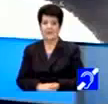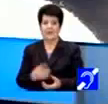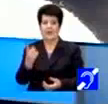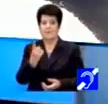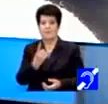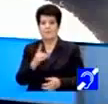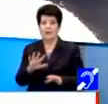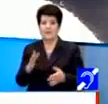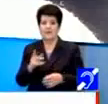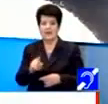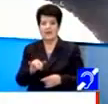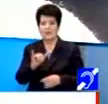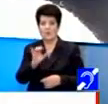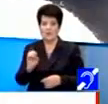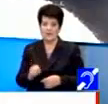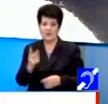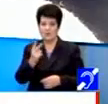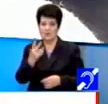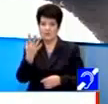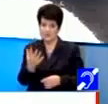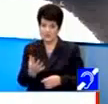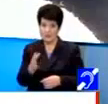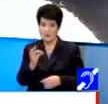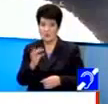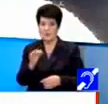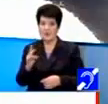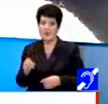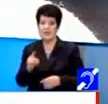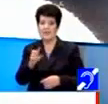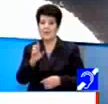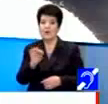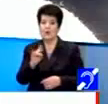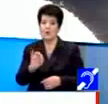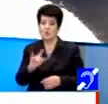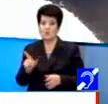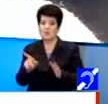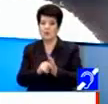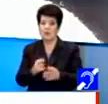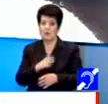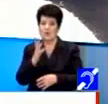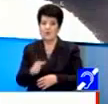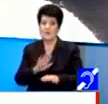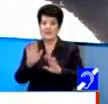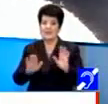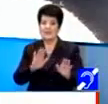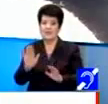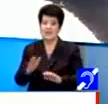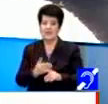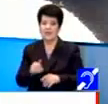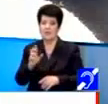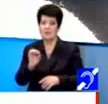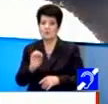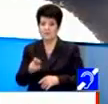Premieră în capitala Uniunii Europene, 25 de opere semnate de Constantin Brâncuș sunt aduse împreună și expuse la Galeriile Beaux-Arts din